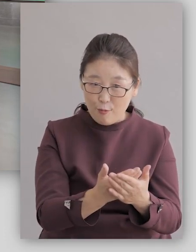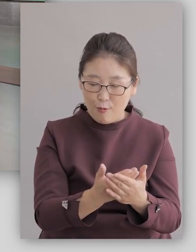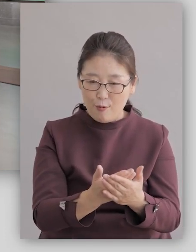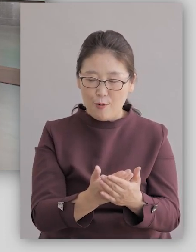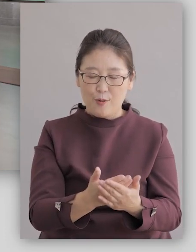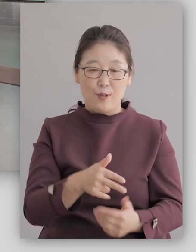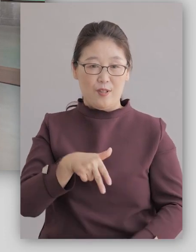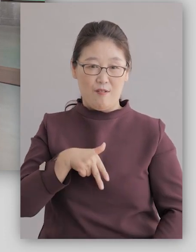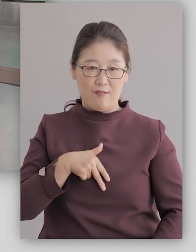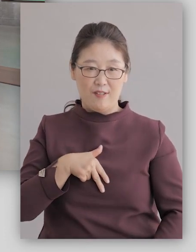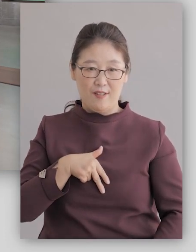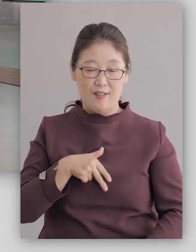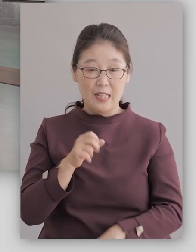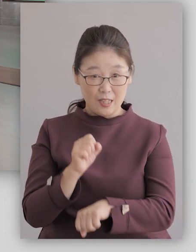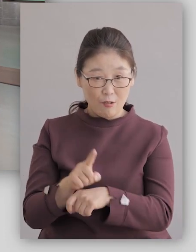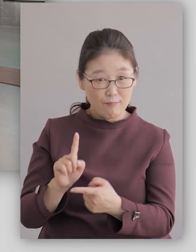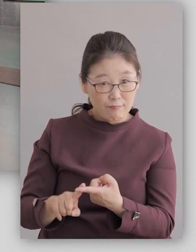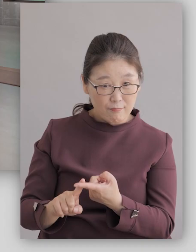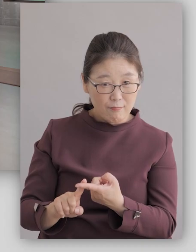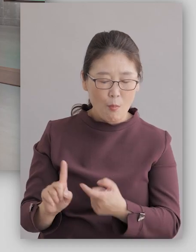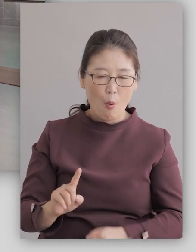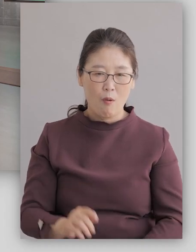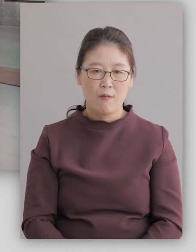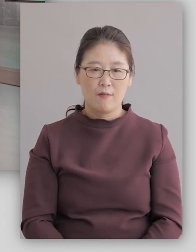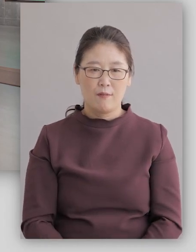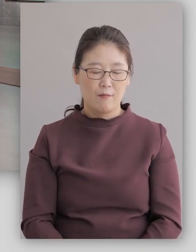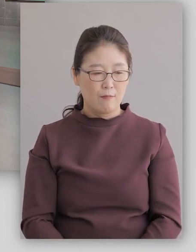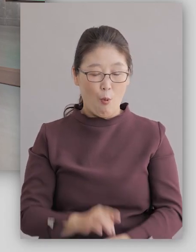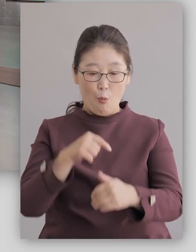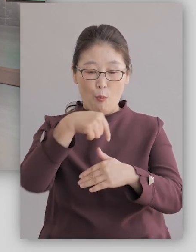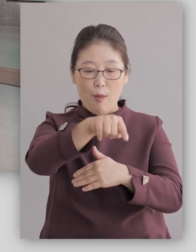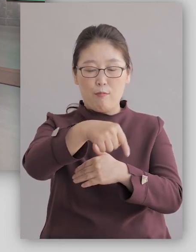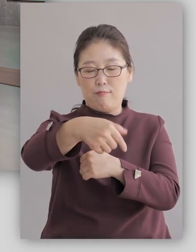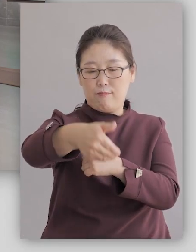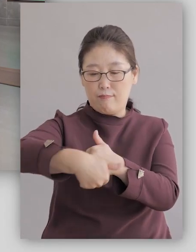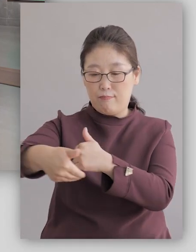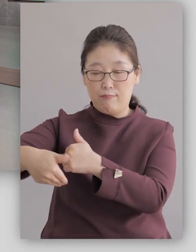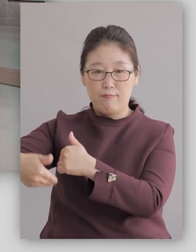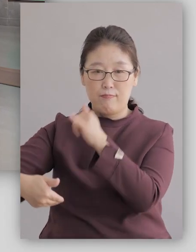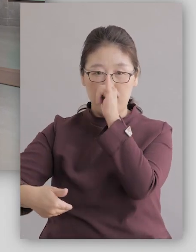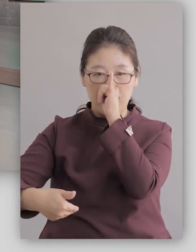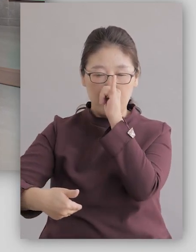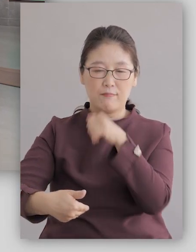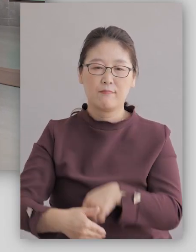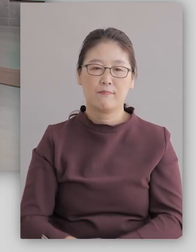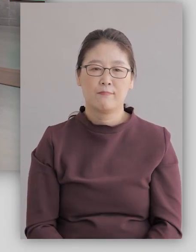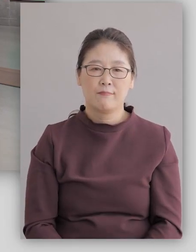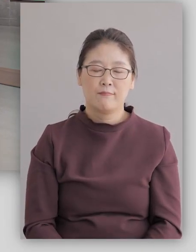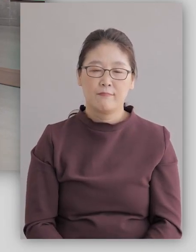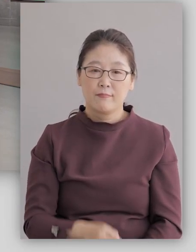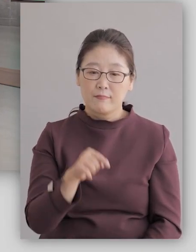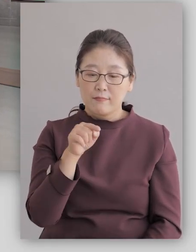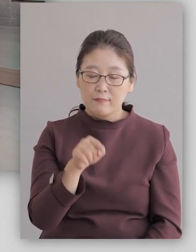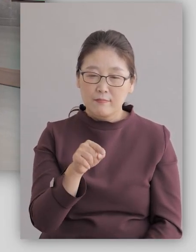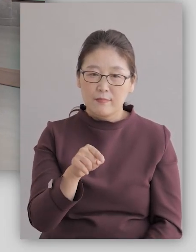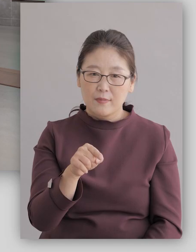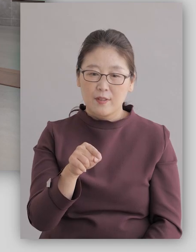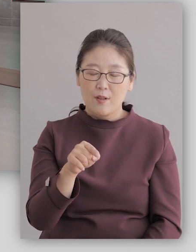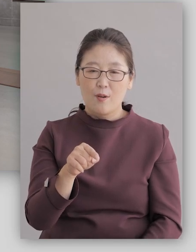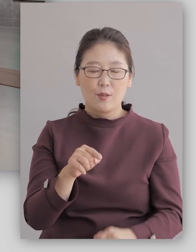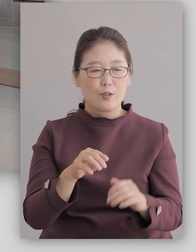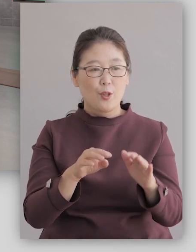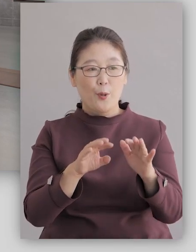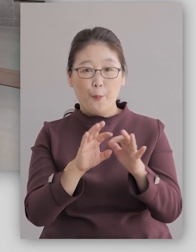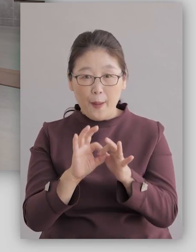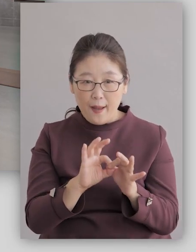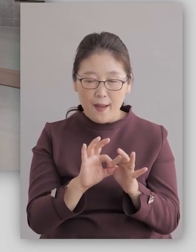부분은 오히려 외부로부터 저희가 더 강하게 자각을 하게 되는데, 그러한 관계가 가능하도록